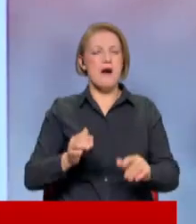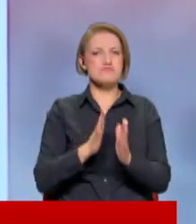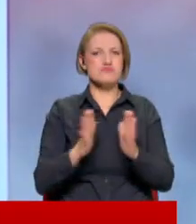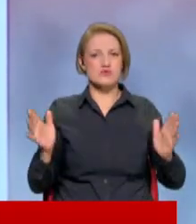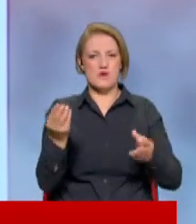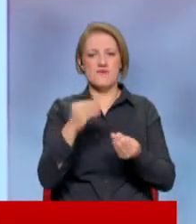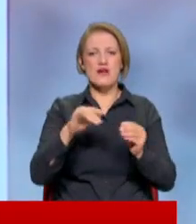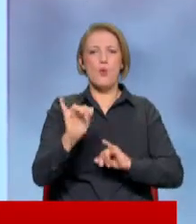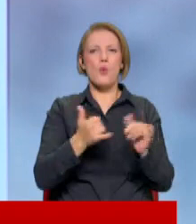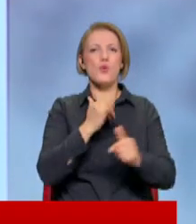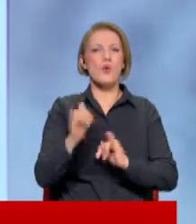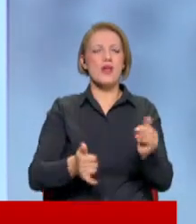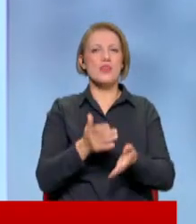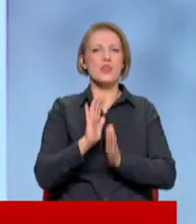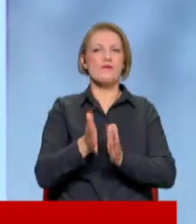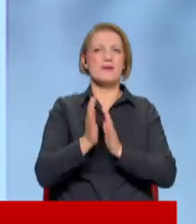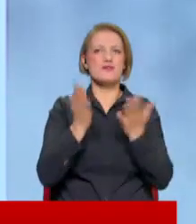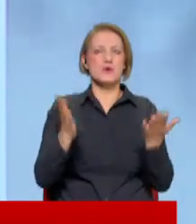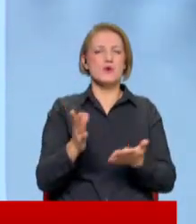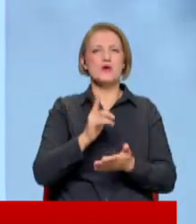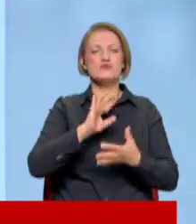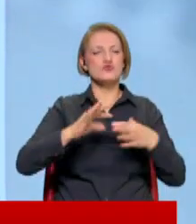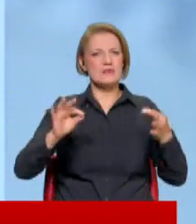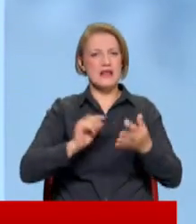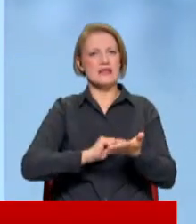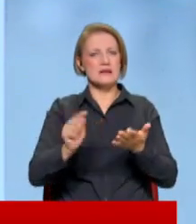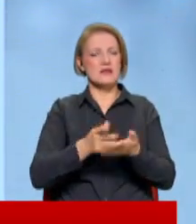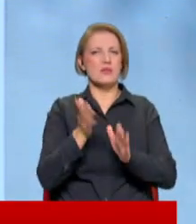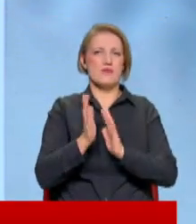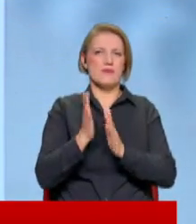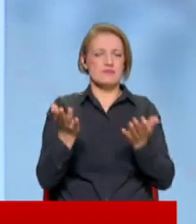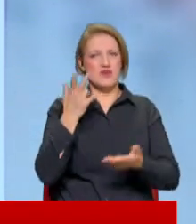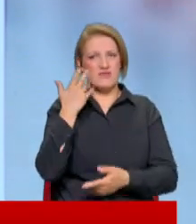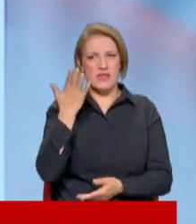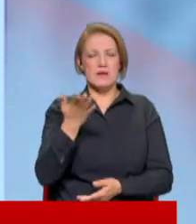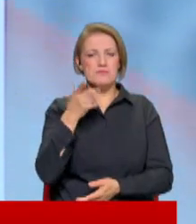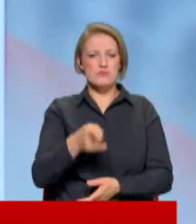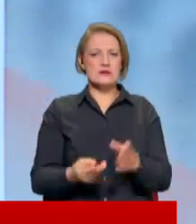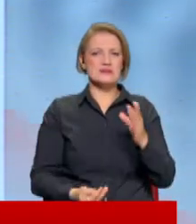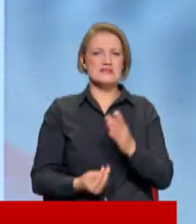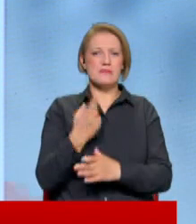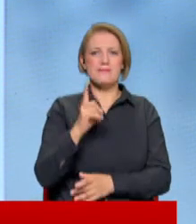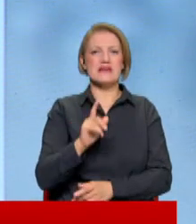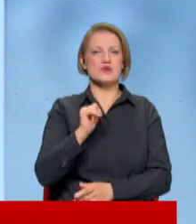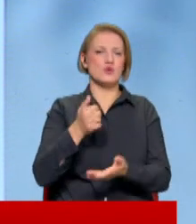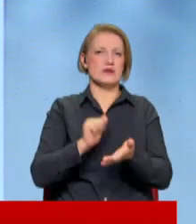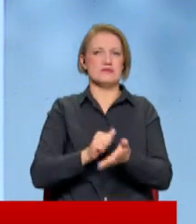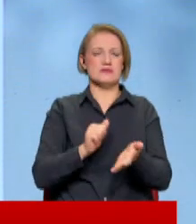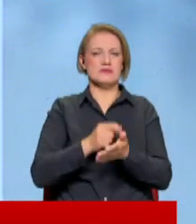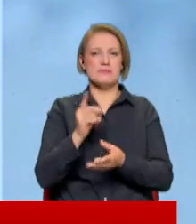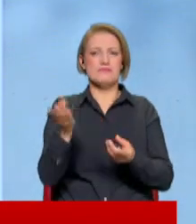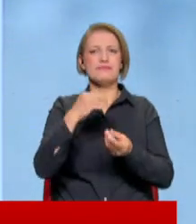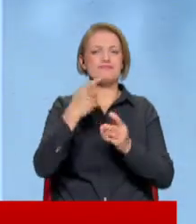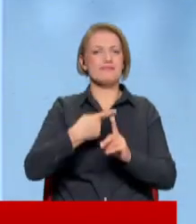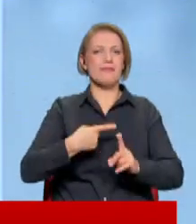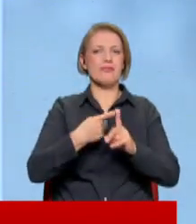faiz oyunları da devam ediyor diye sözlerine, yazısına devam etmiş efendim bu sabah Bir Gün gazetesi.